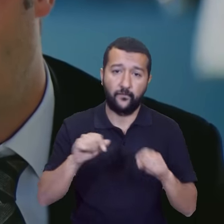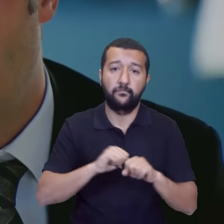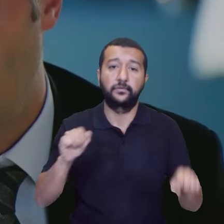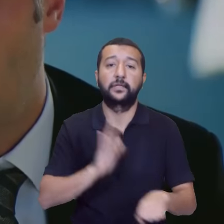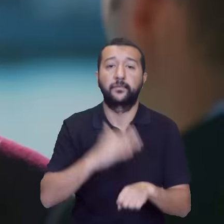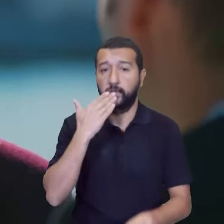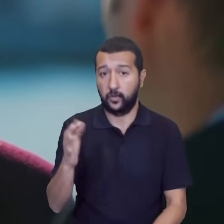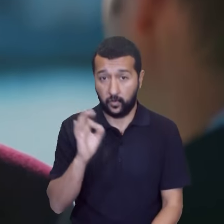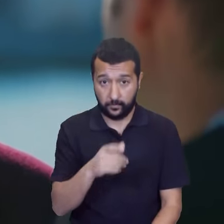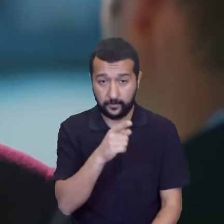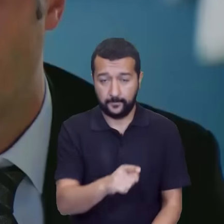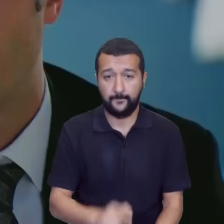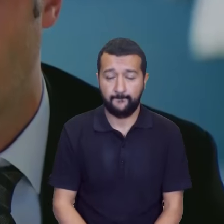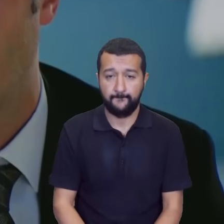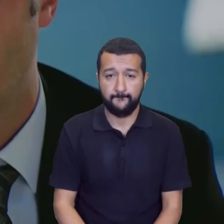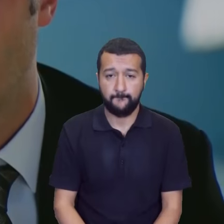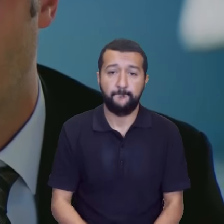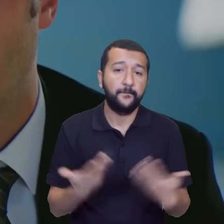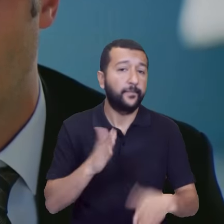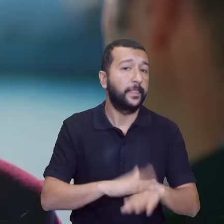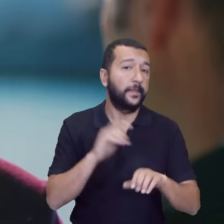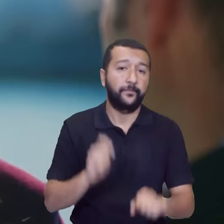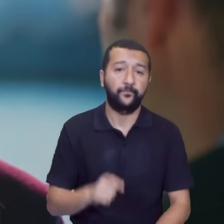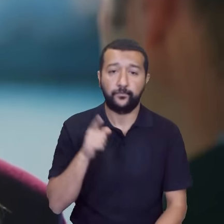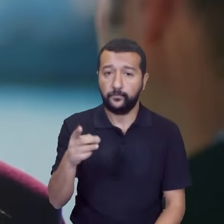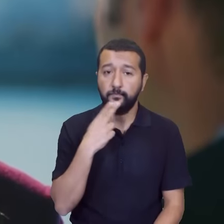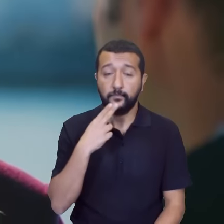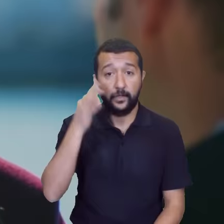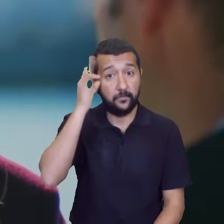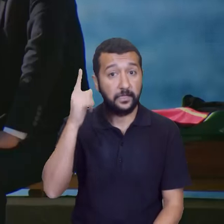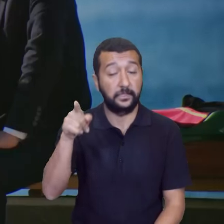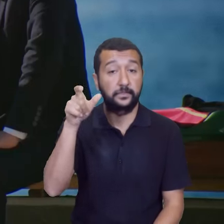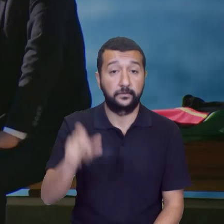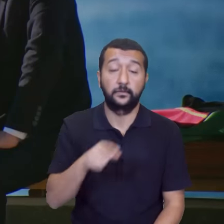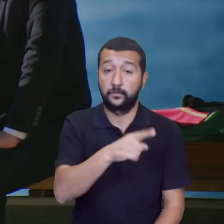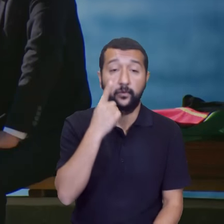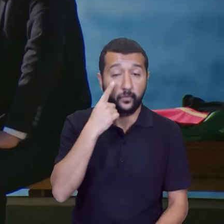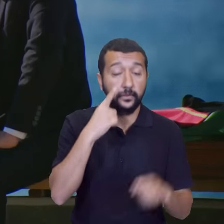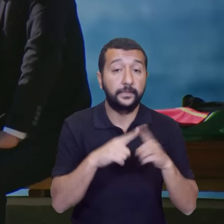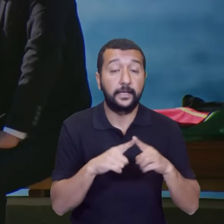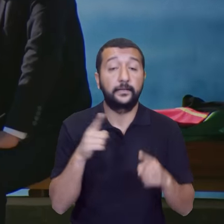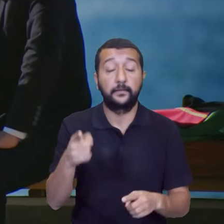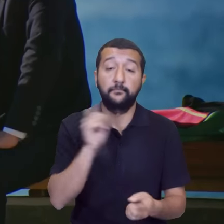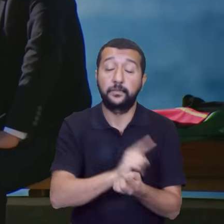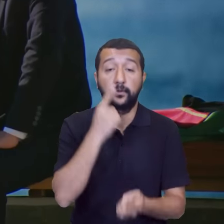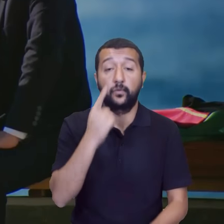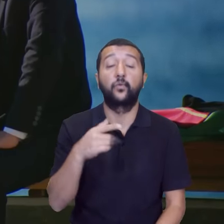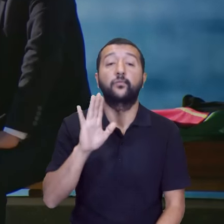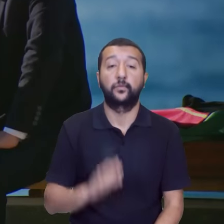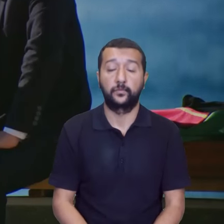geriye çekmeyeceğini söyledin, öyle mi? Ya ne yapsaydım? O kız manyağın teki. Gözü Tarık'tan başka hiçbir şey